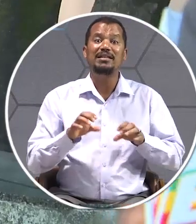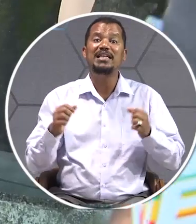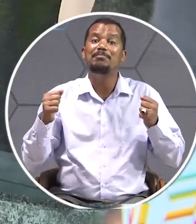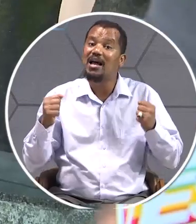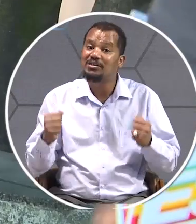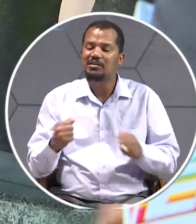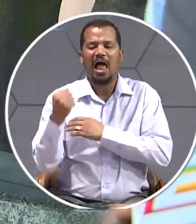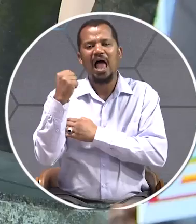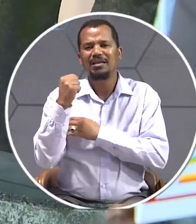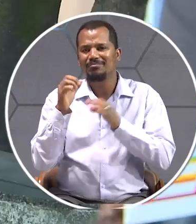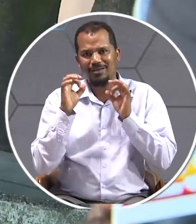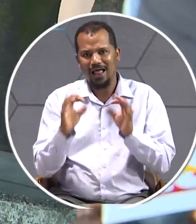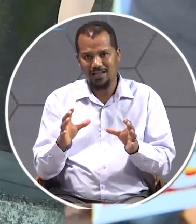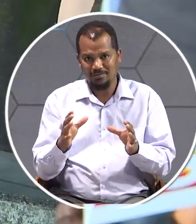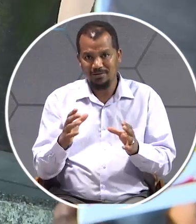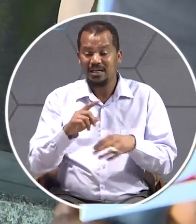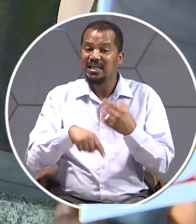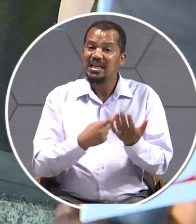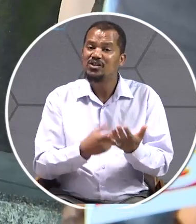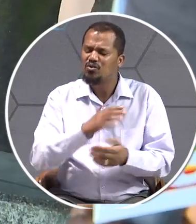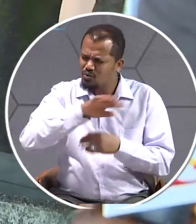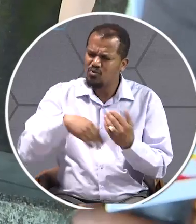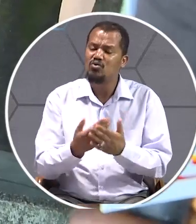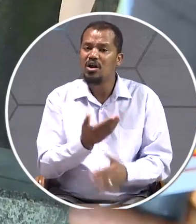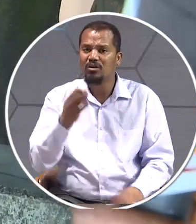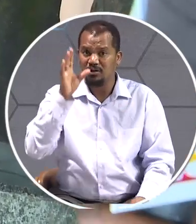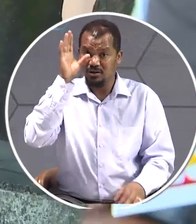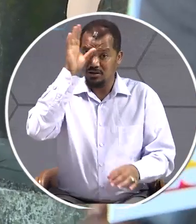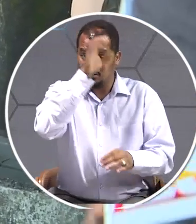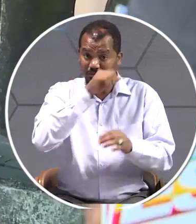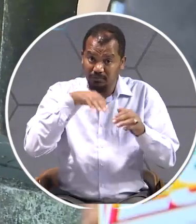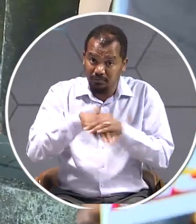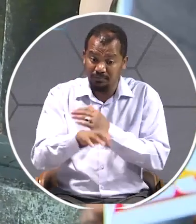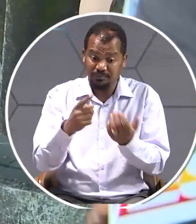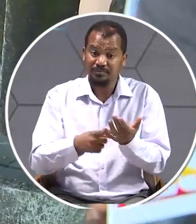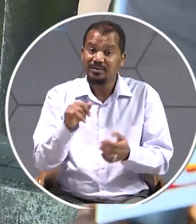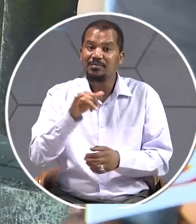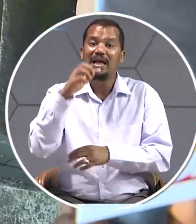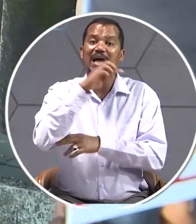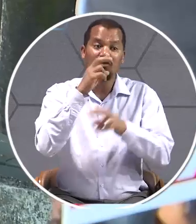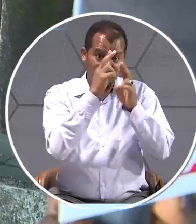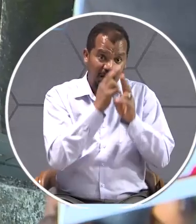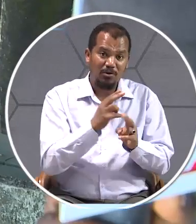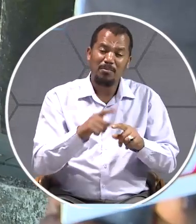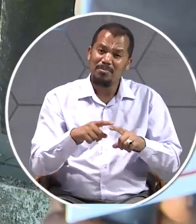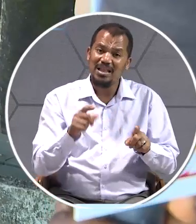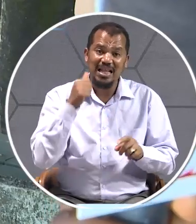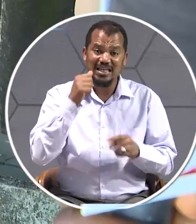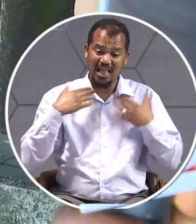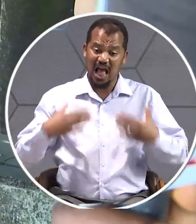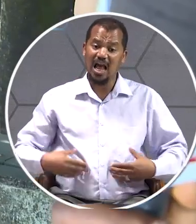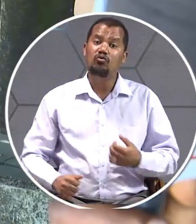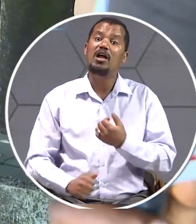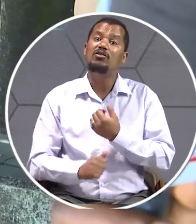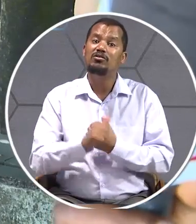ለማድረግ የሚያስችላቸው አቅም ያጣሉ። እነዚህን ሁሉ ነገሮች ከግምት ውስጥ በማስገባት እንዲህ አይነት ቀናት ሲከበሩ በተለይም ሴት